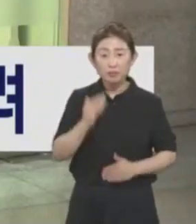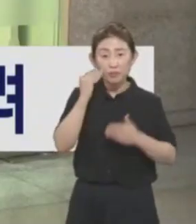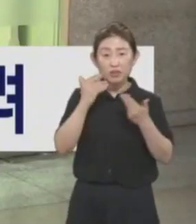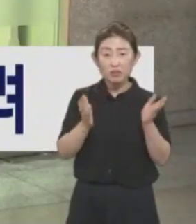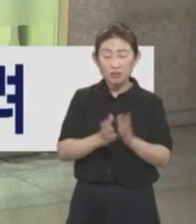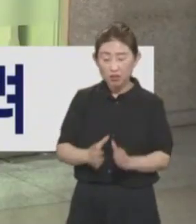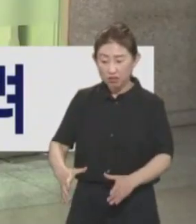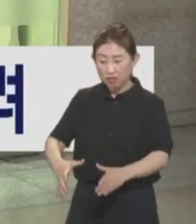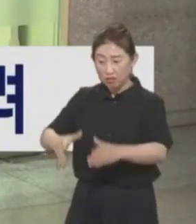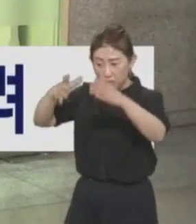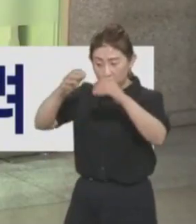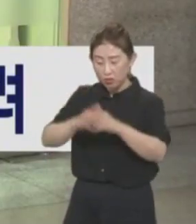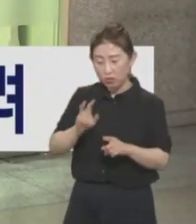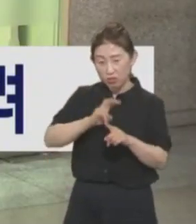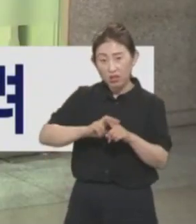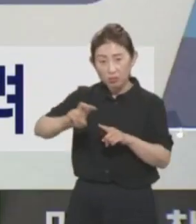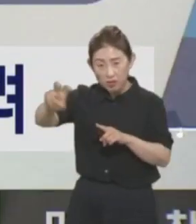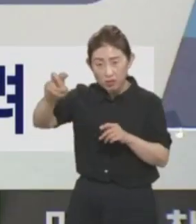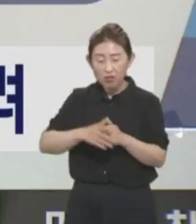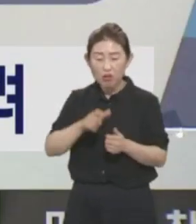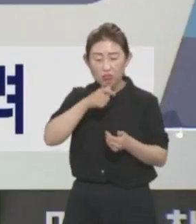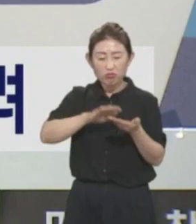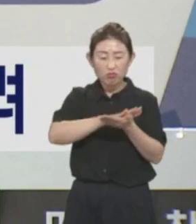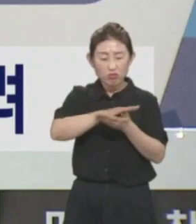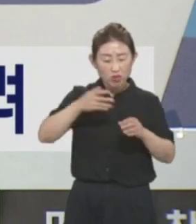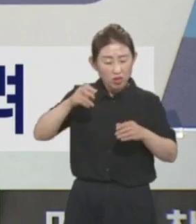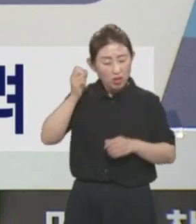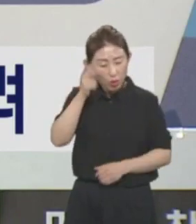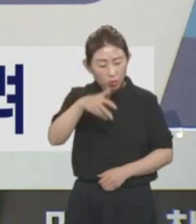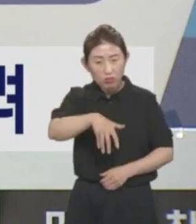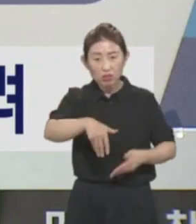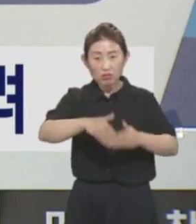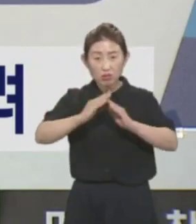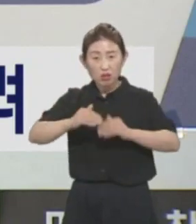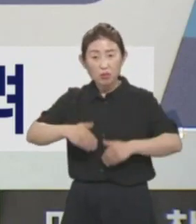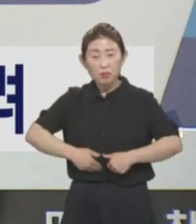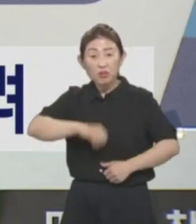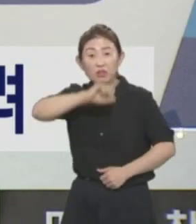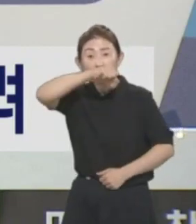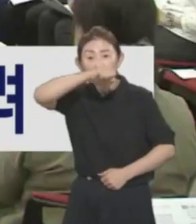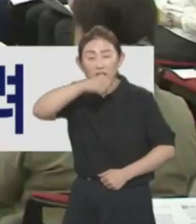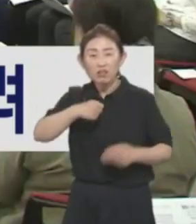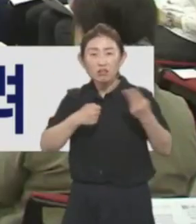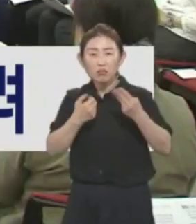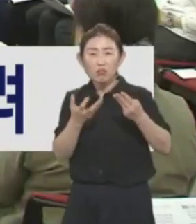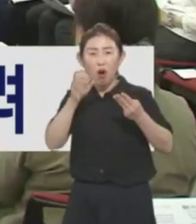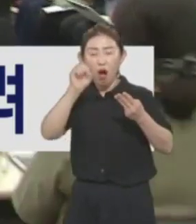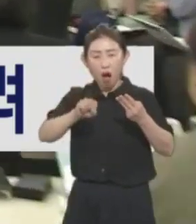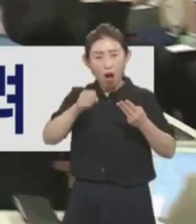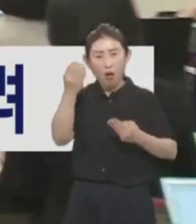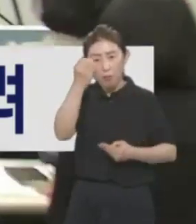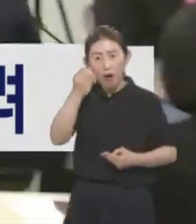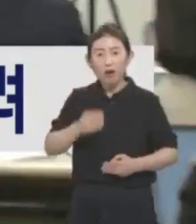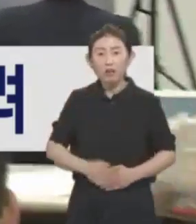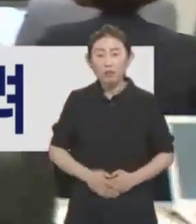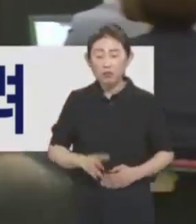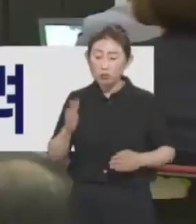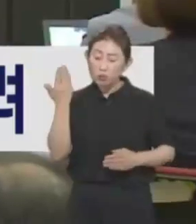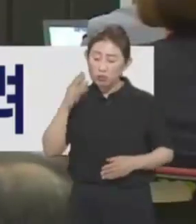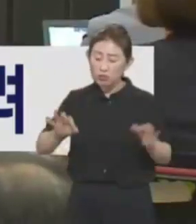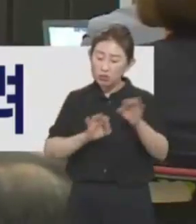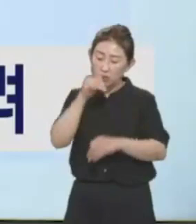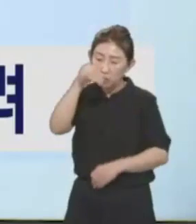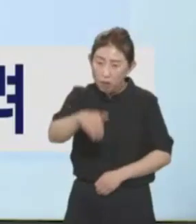민주당은 전망타워와 케이블카, 워터파크와 숙박시설 조성에 필요한 예산이 3천억 원에 달하지만 경기